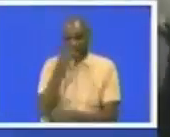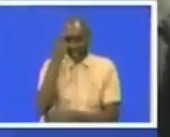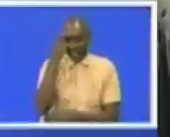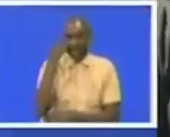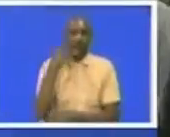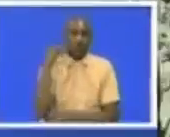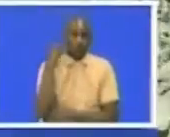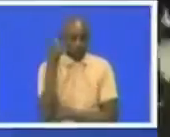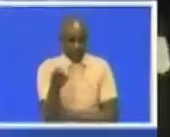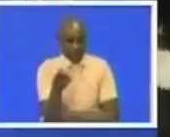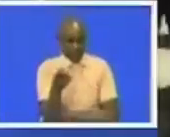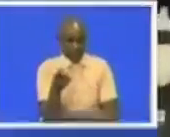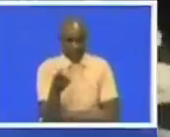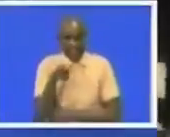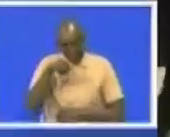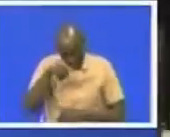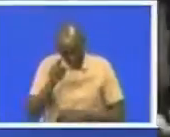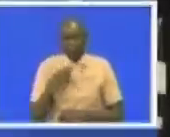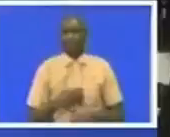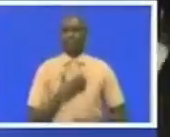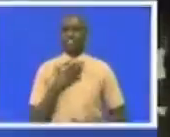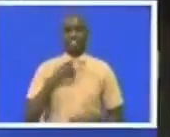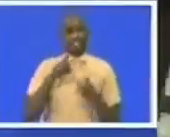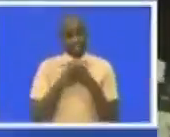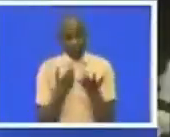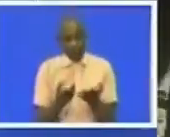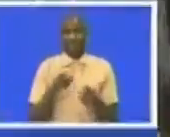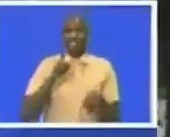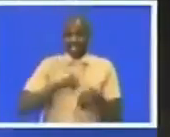Nakuru. Ziara ya Rais Kenyatta inatukia baada ya chama cha JAP